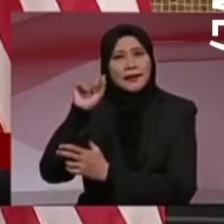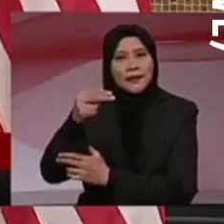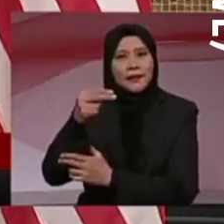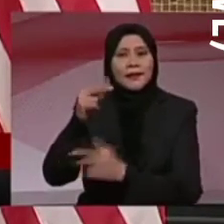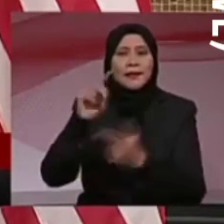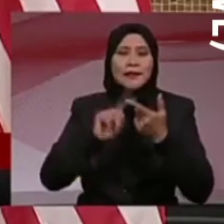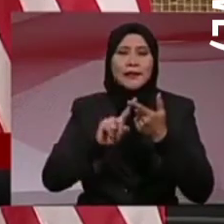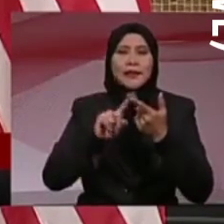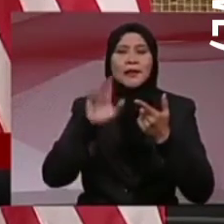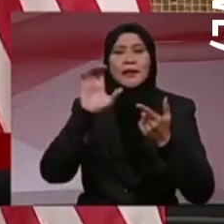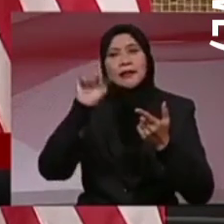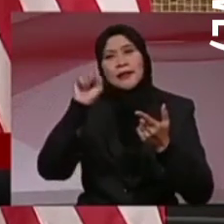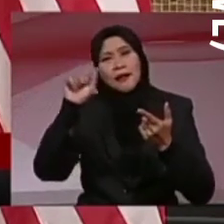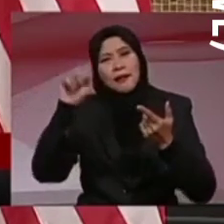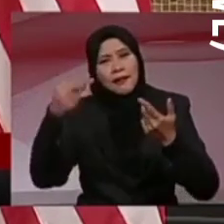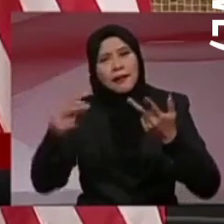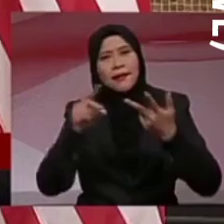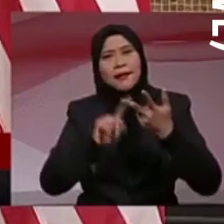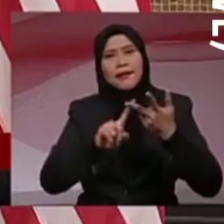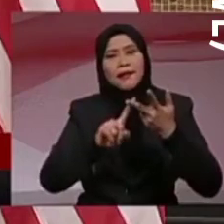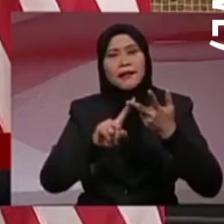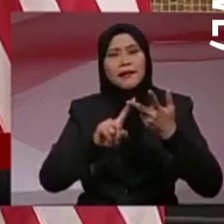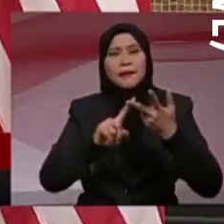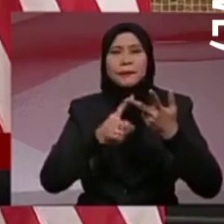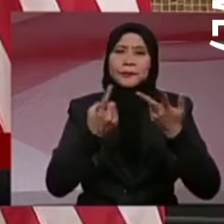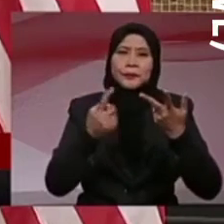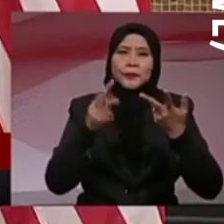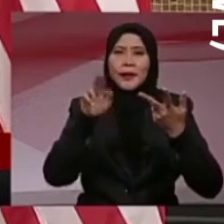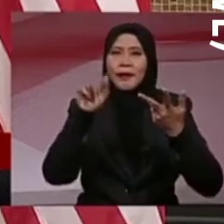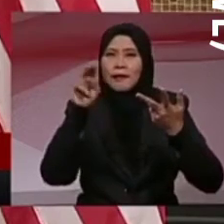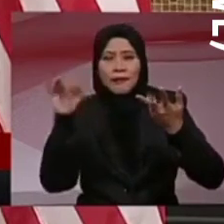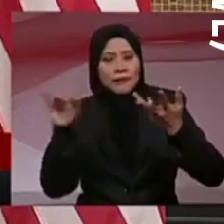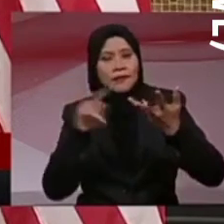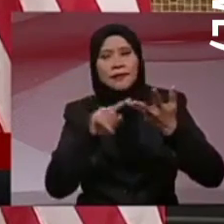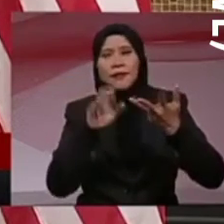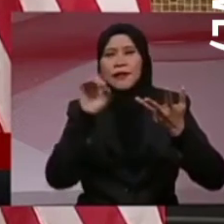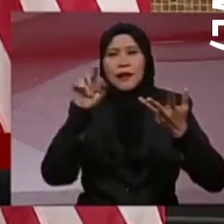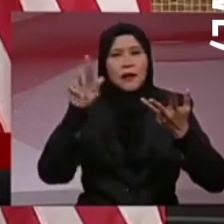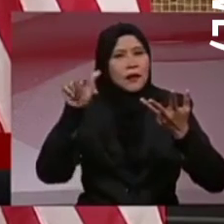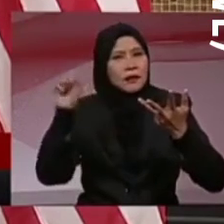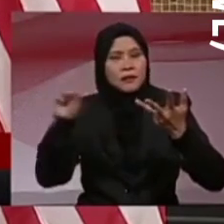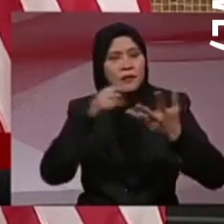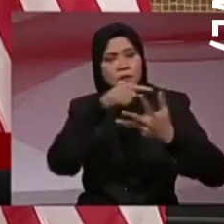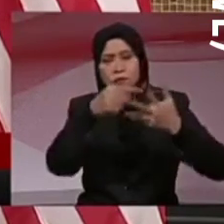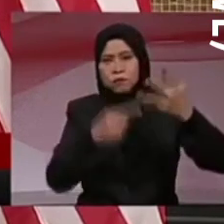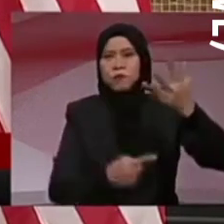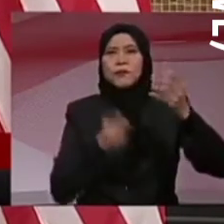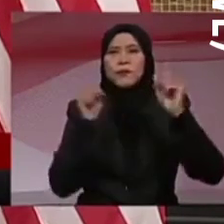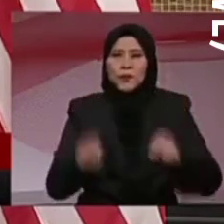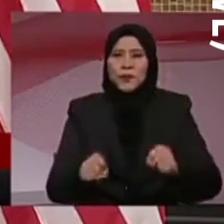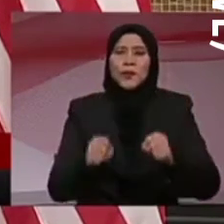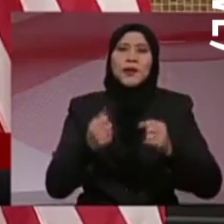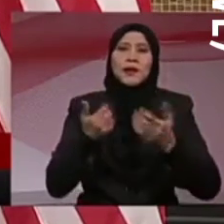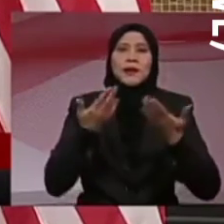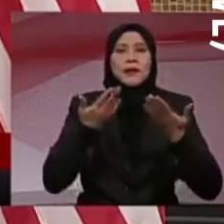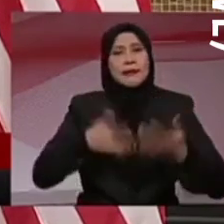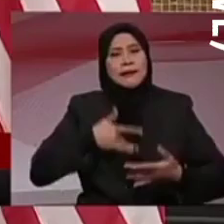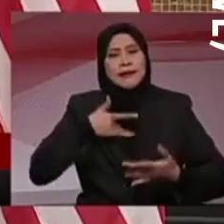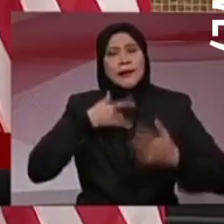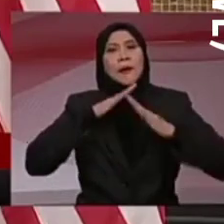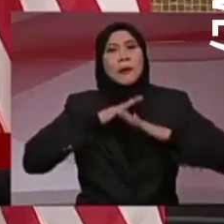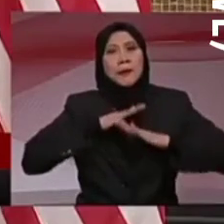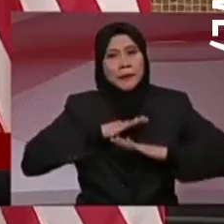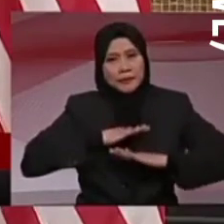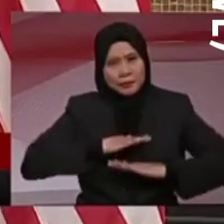Jelly pun Rani jeda gless malahan semua Raya please dapat menarik sedikit nafas lega